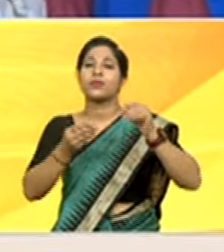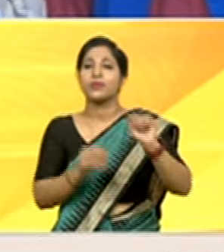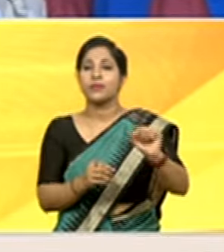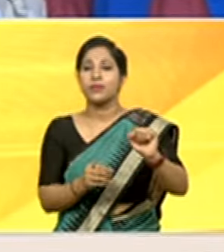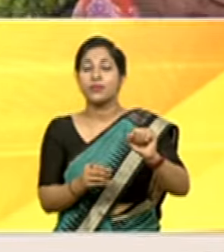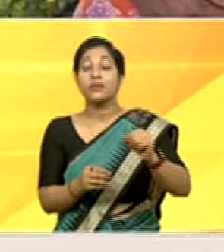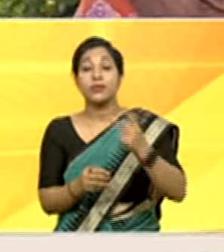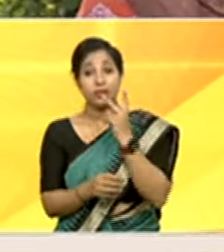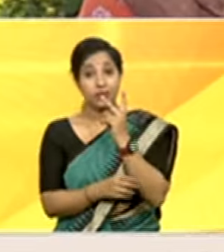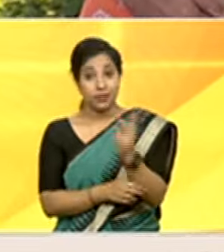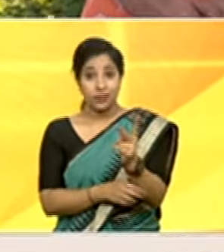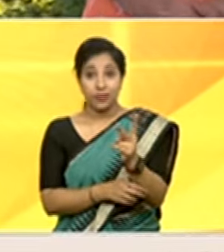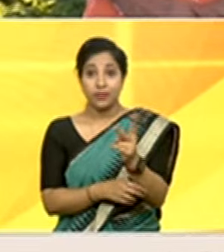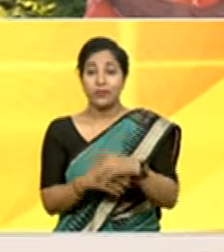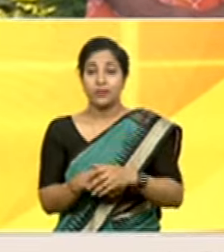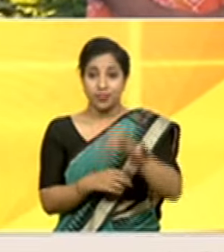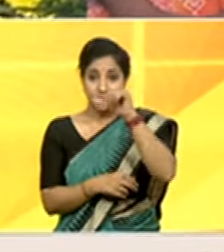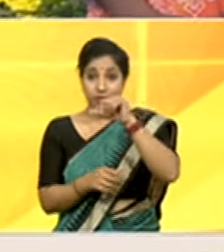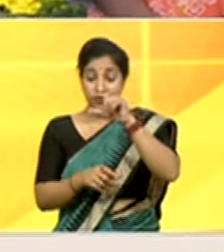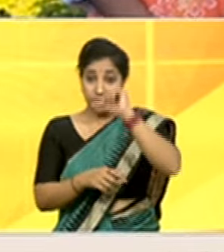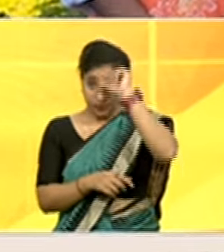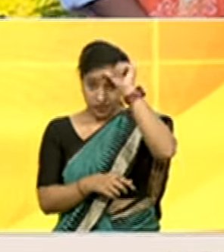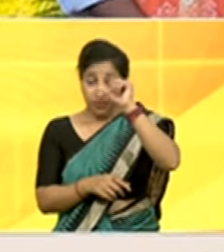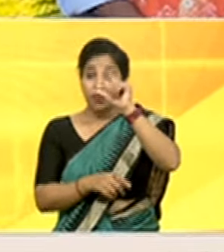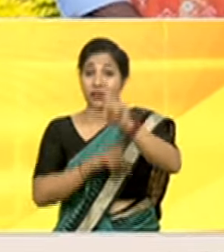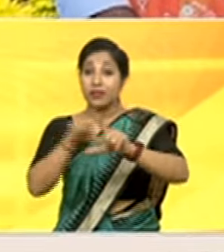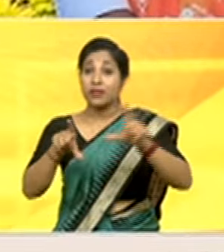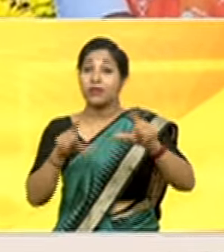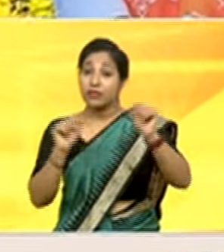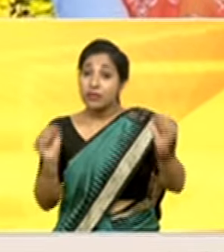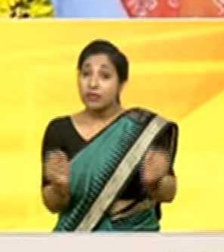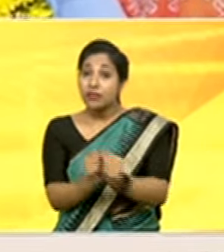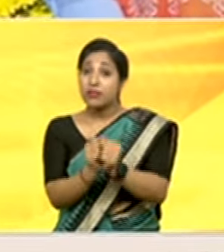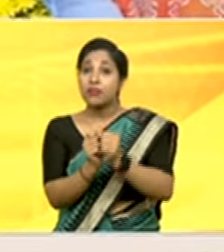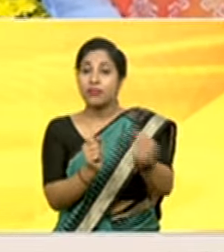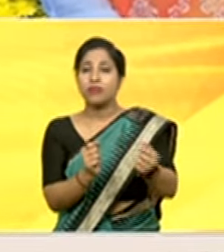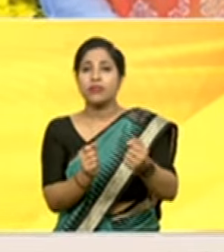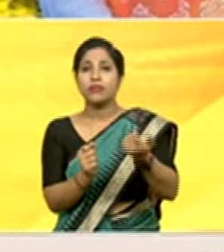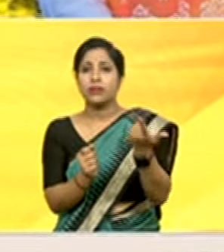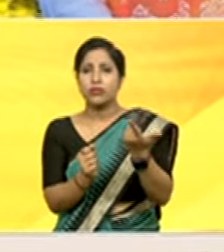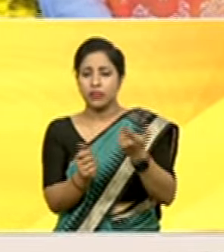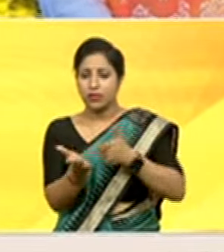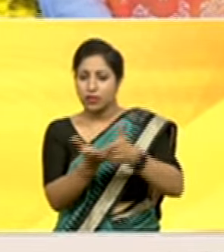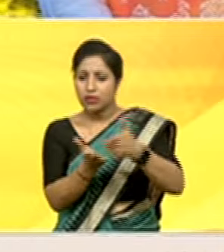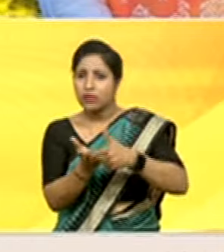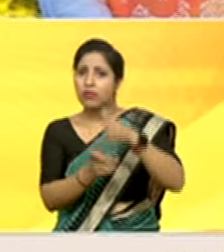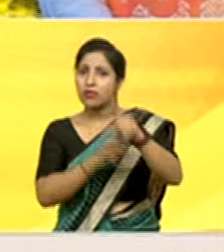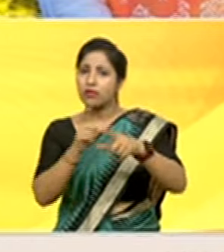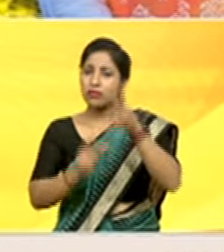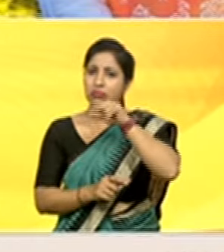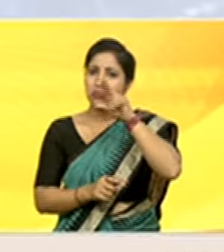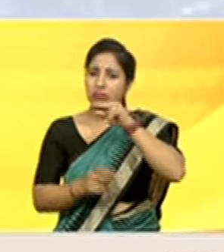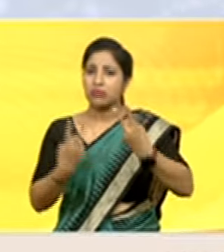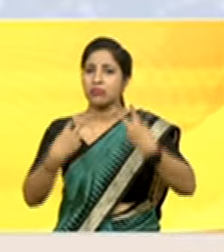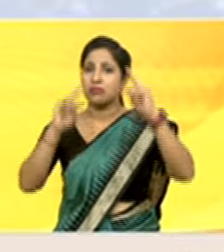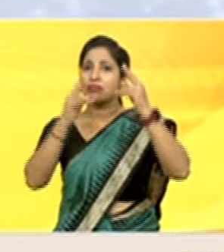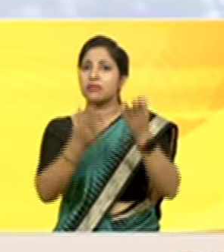यहां तो हिंदी के साथ ही बोजपूरी भी खूब बोली जाती है